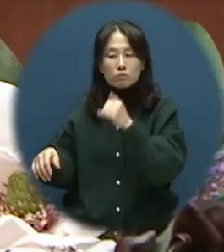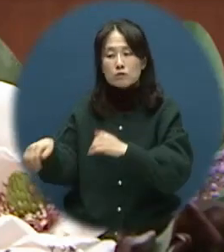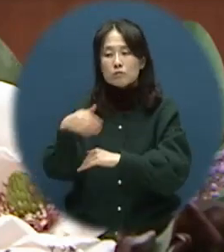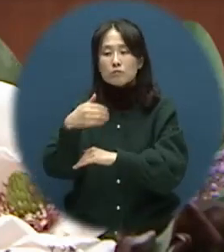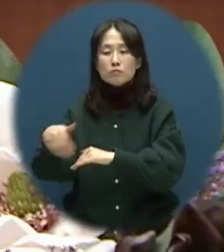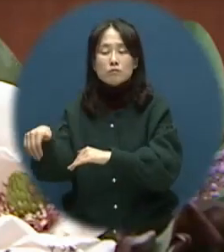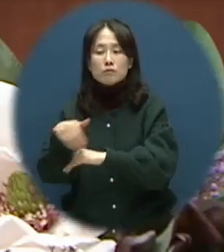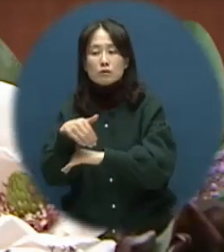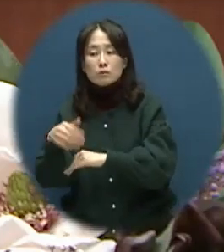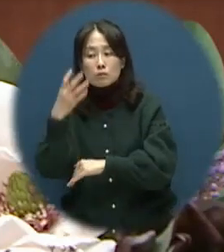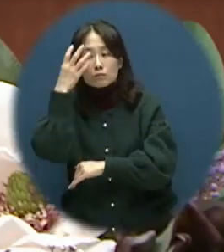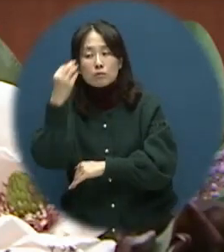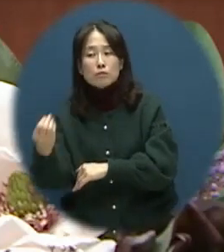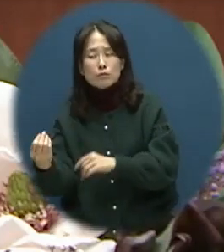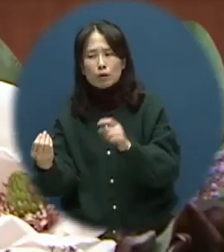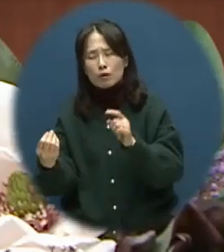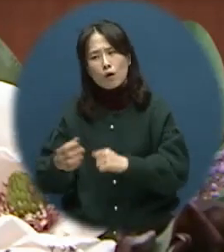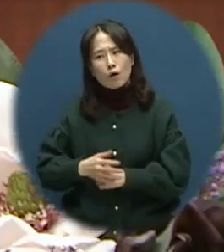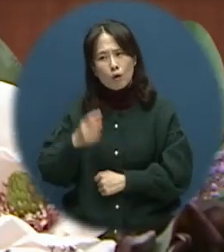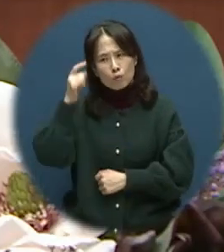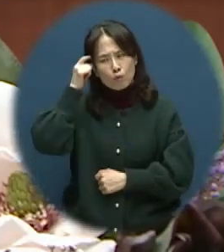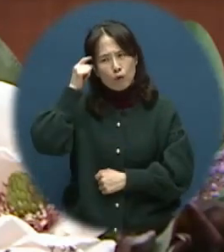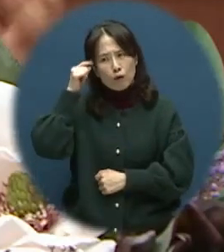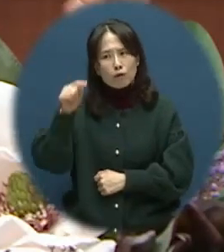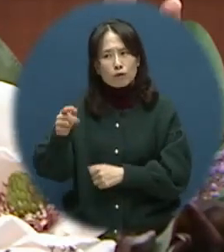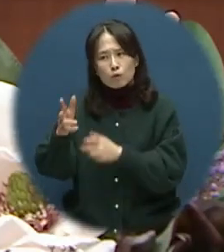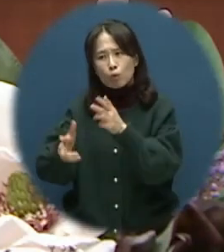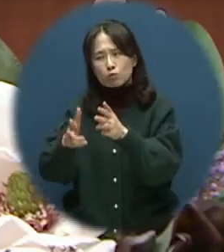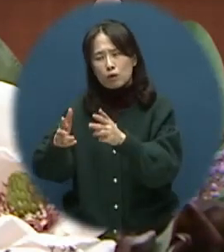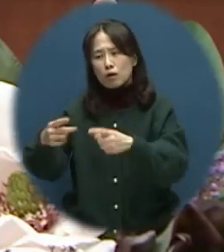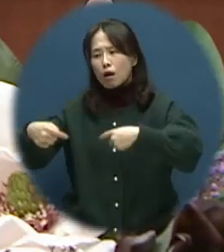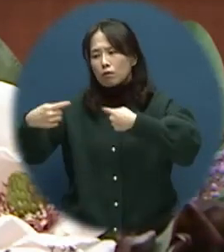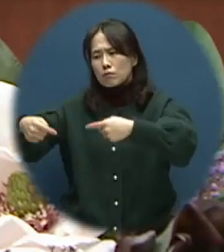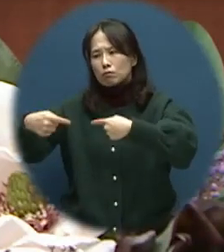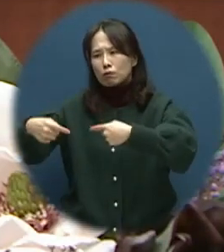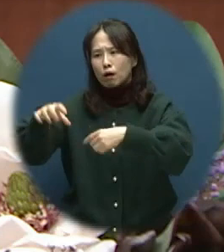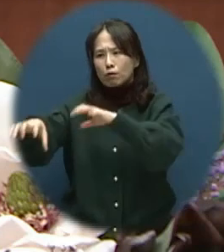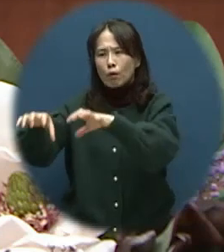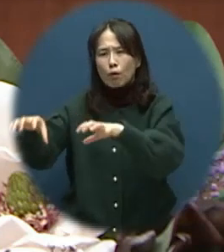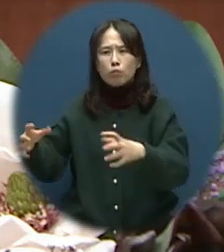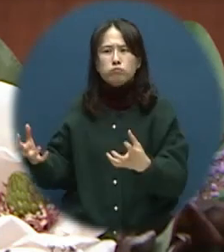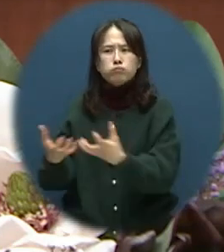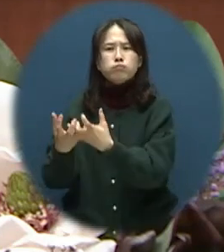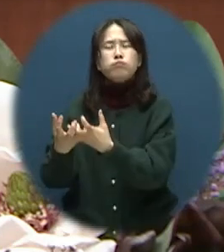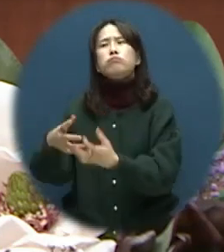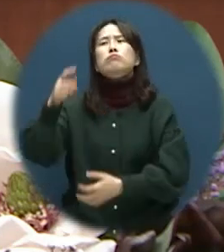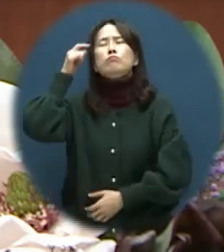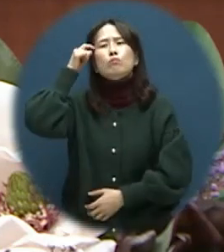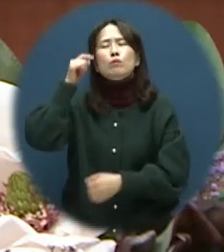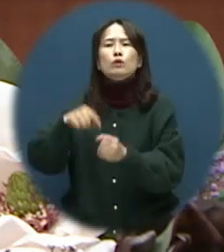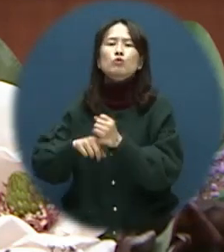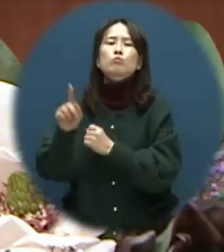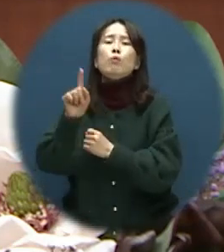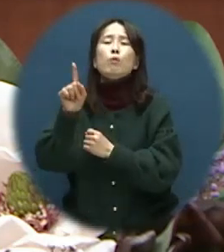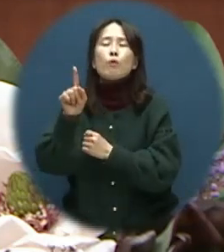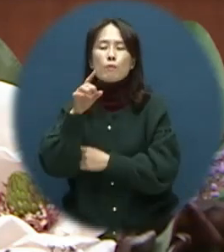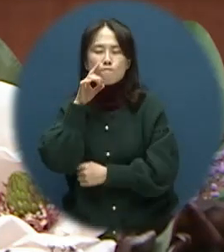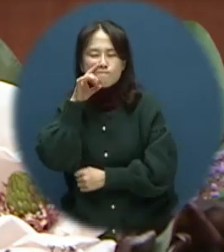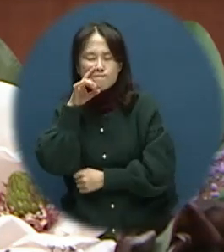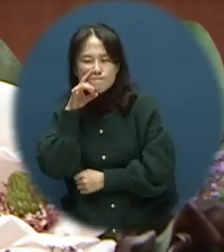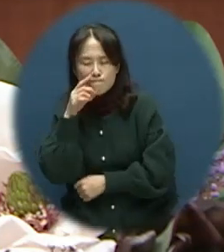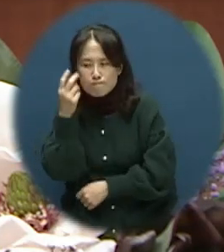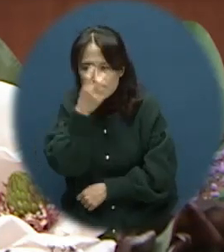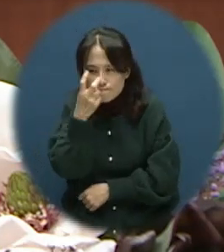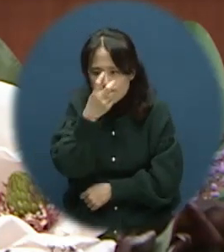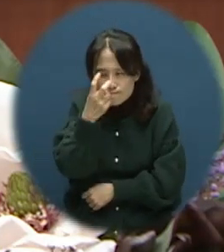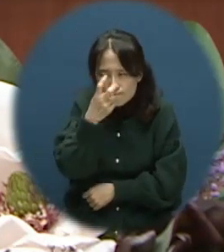보면 시멘트 공장에 폐타유가 이렇게 많지? 궁금했던 거죠. 예. 그래서 조사해보다